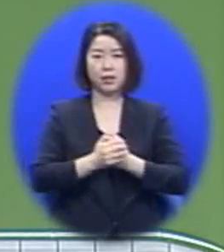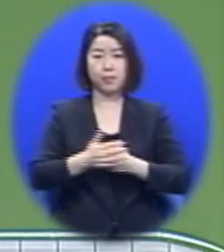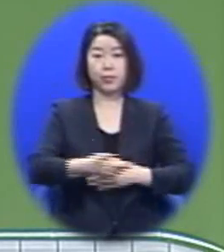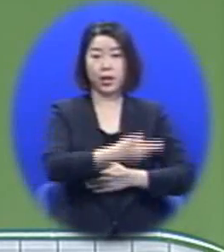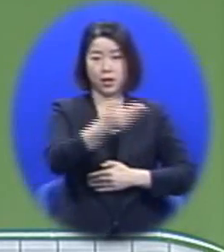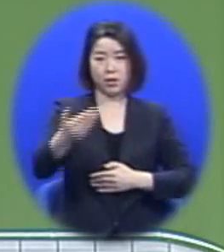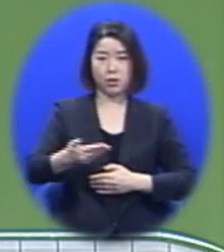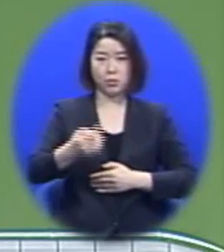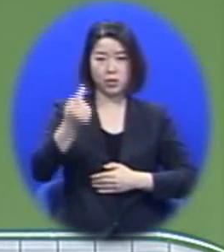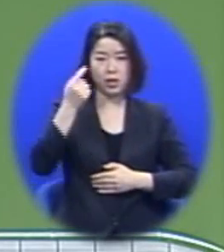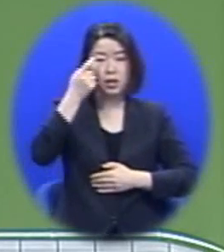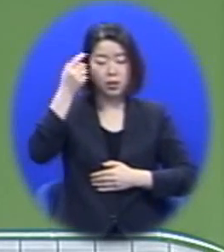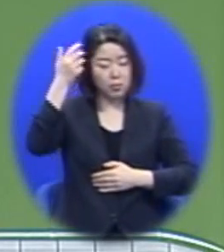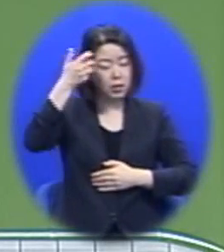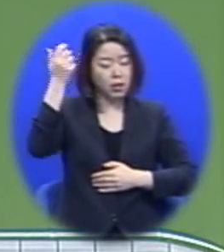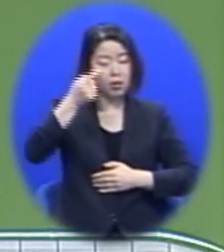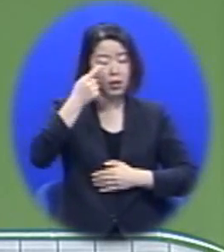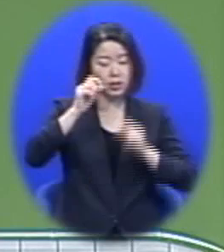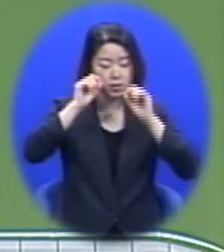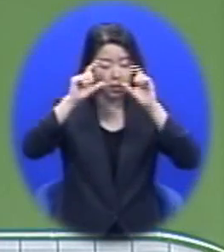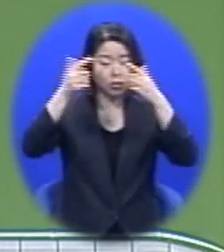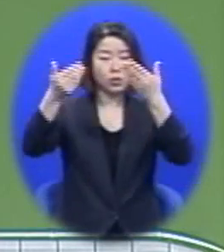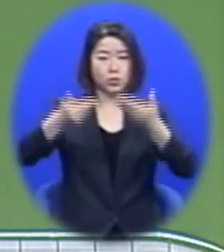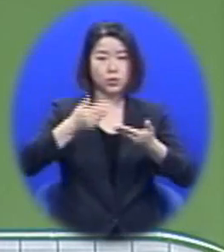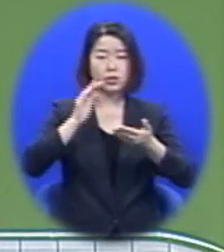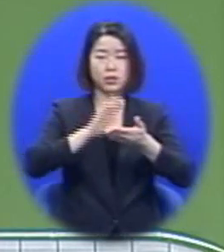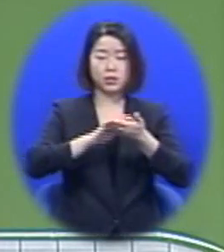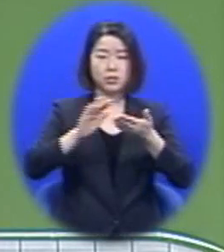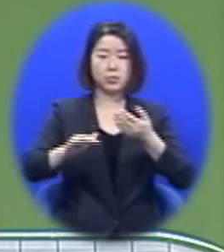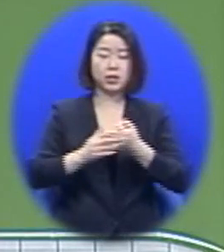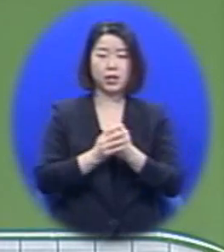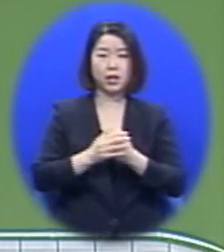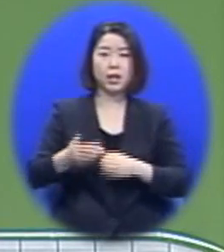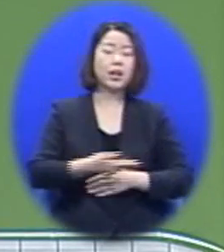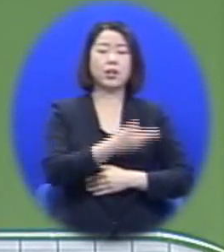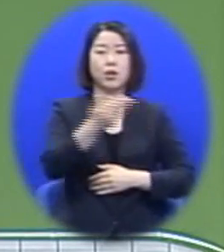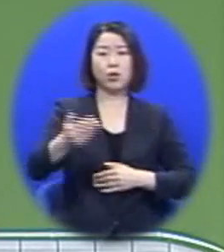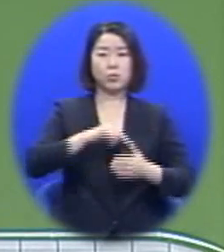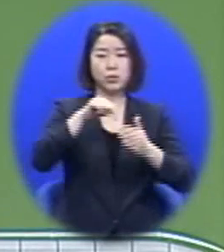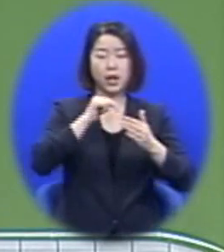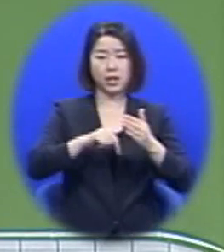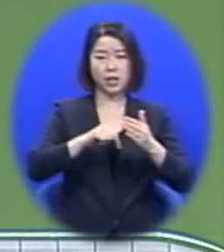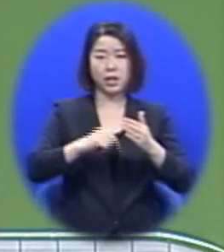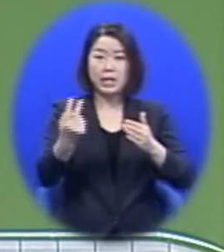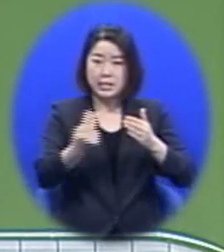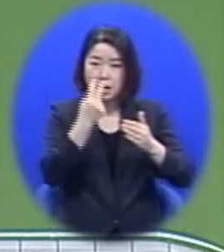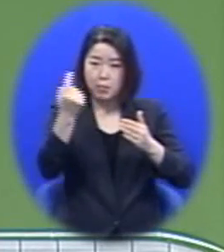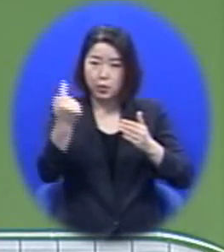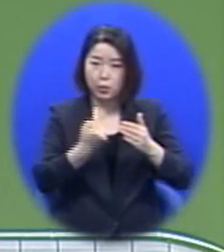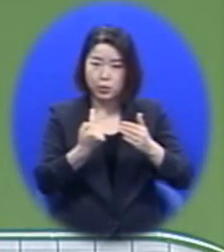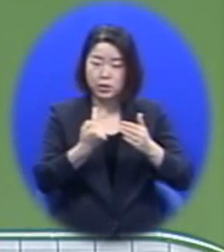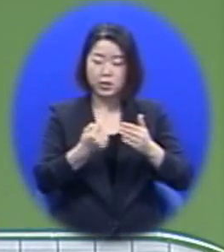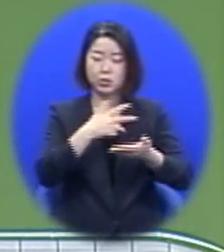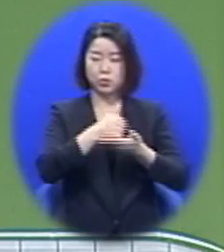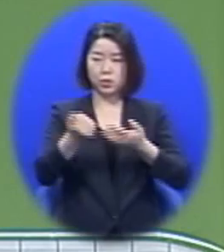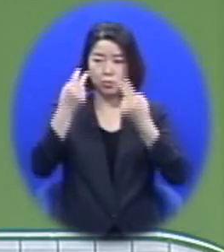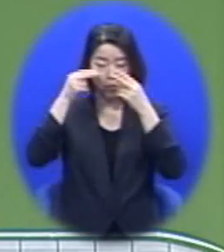여러분의 영안을 열어주실 것입니다. 여러분 안에 생명으로 오신 주님을 여러분이 바라볼 수 있게 해주실